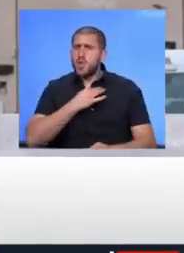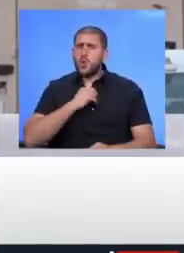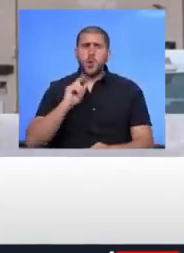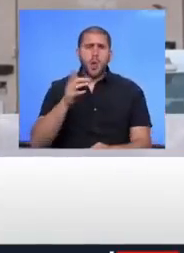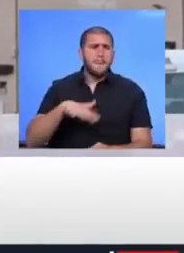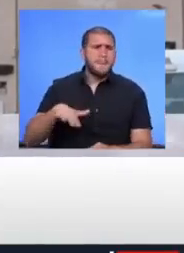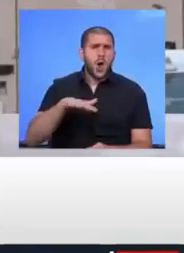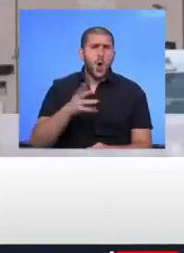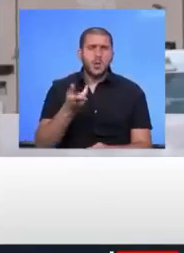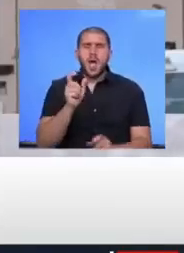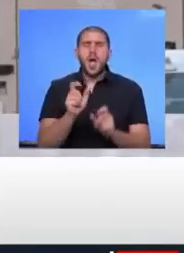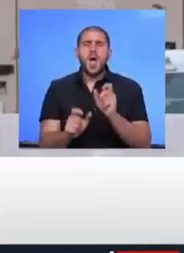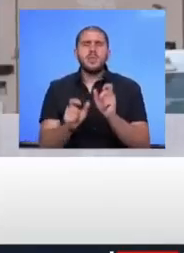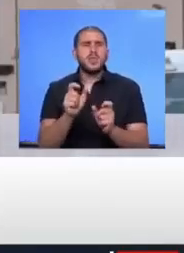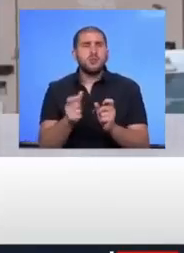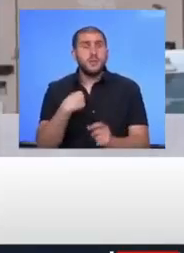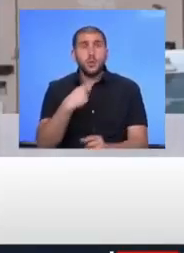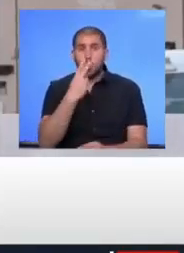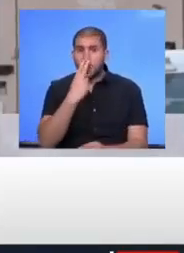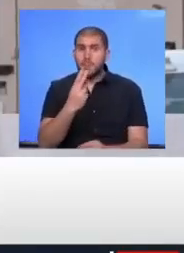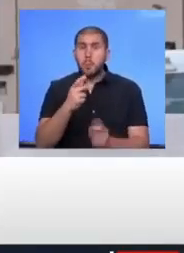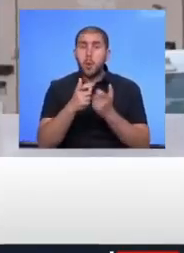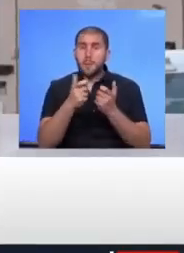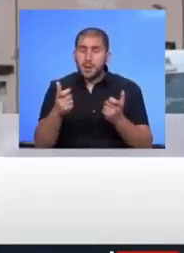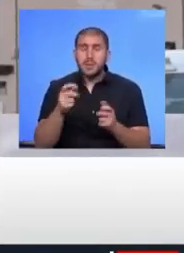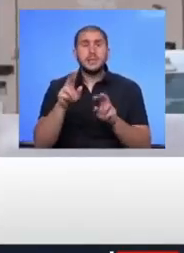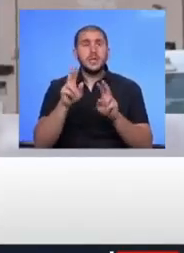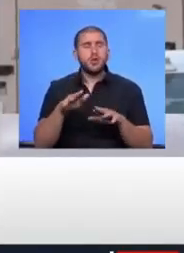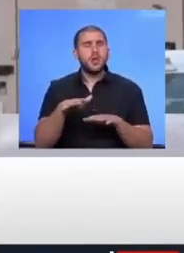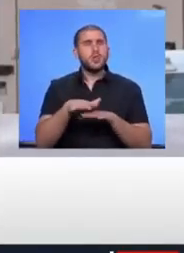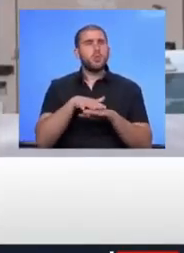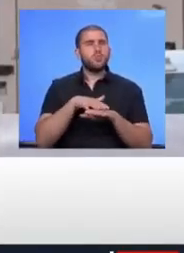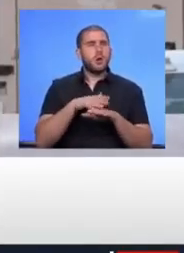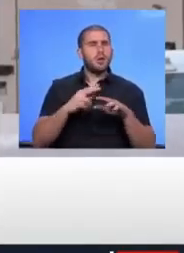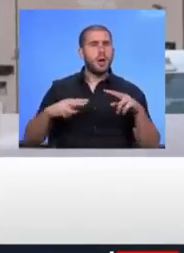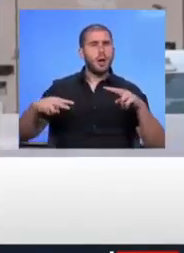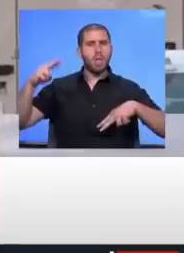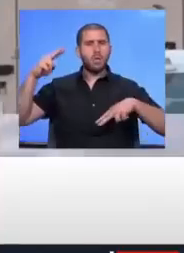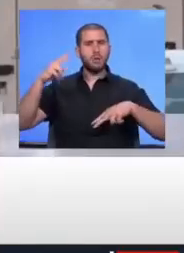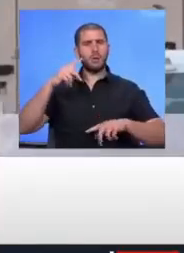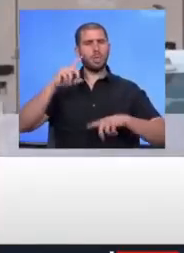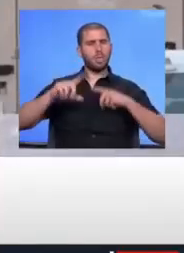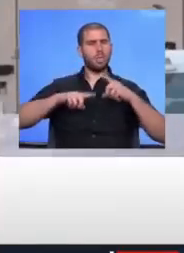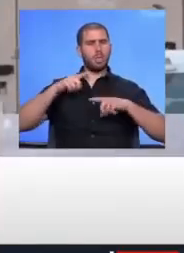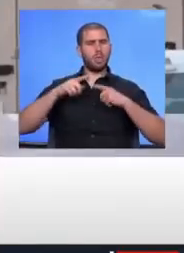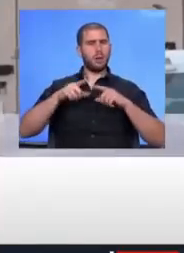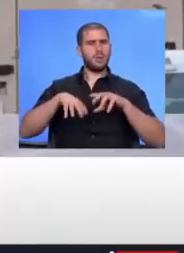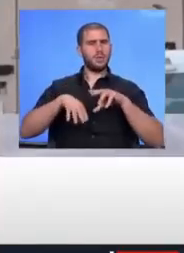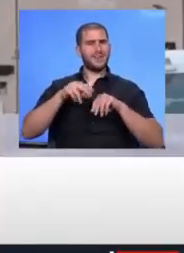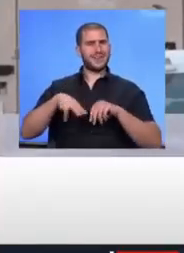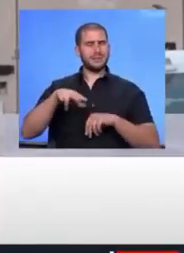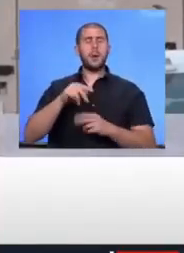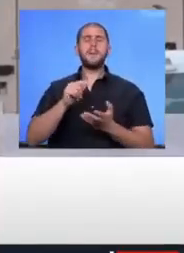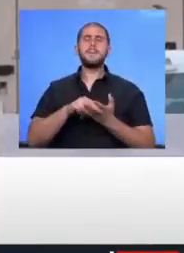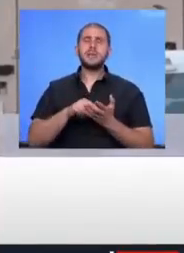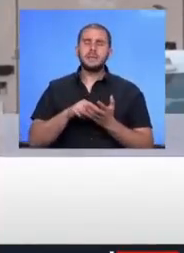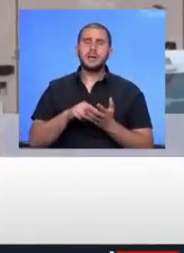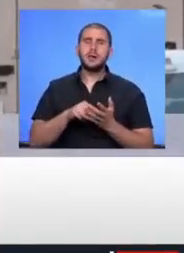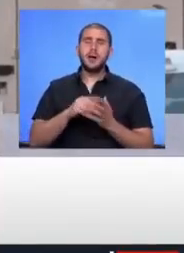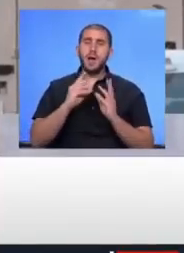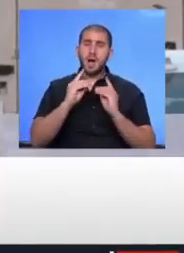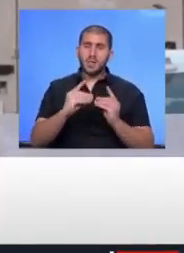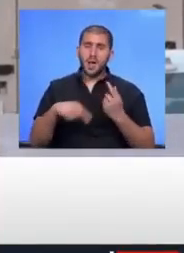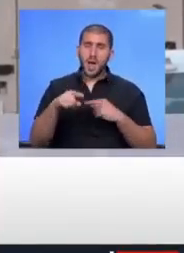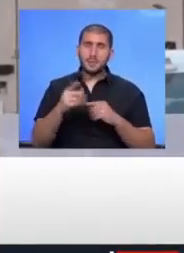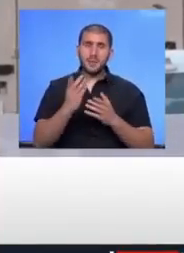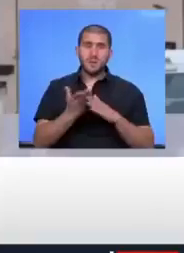המערכות, אנשים, ואנחנו רואים את זה באולפנים, שיש להם תחושת עליונות ויוהרה כלפי נבחרי הציבור, ולכן הצורה שבה הם